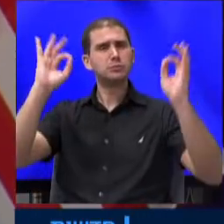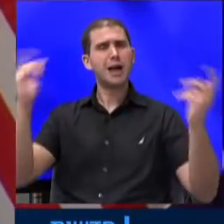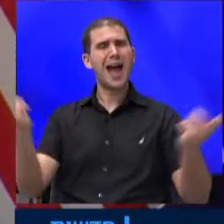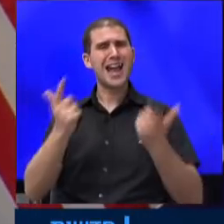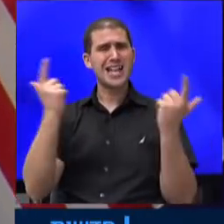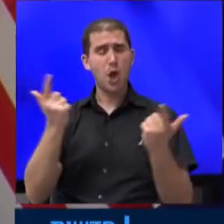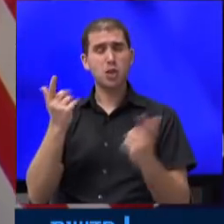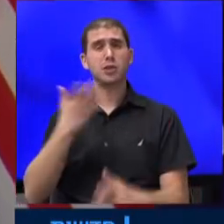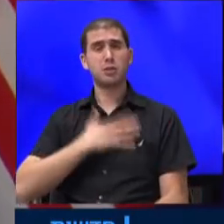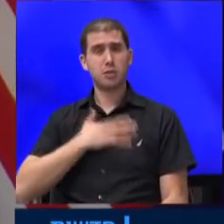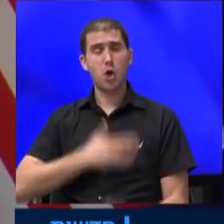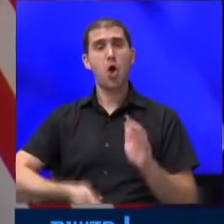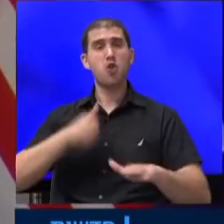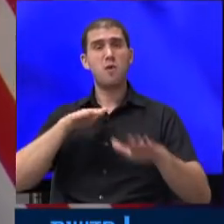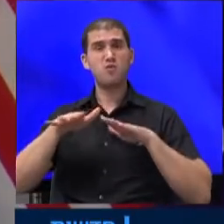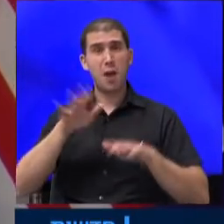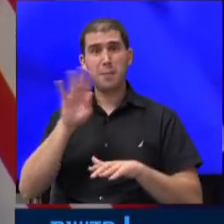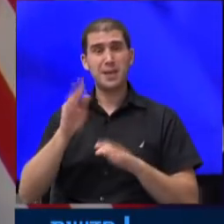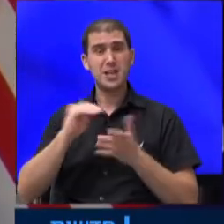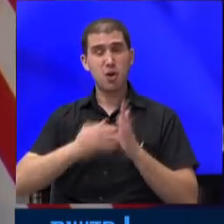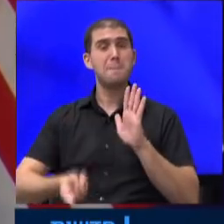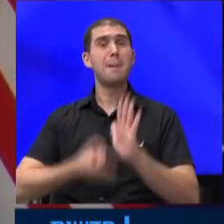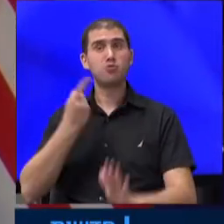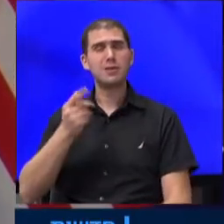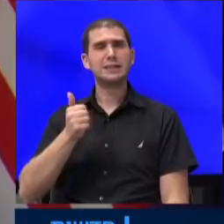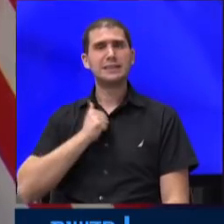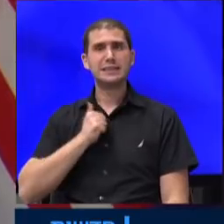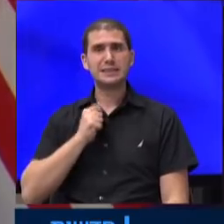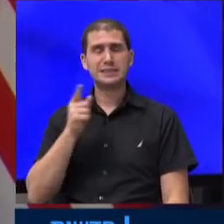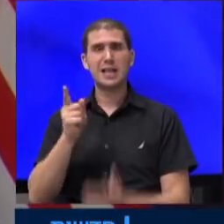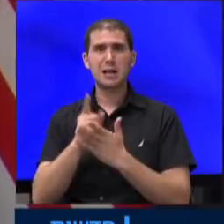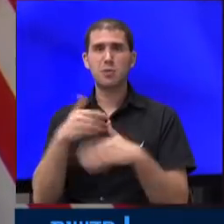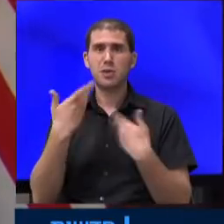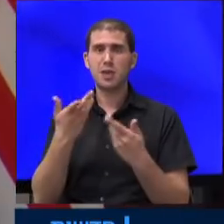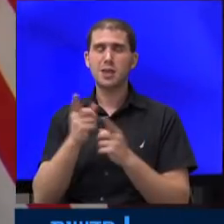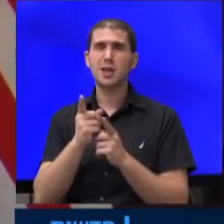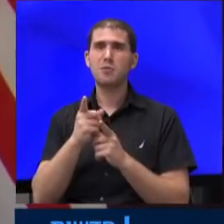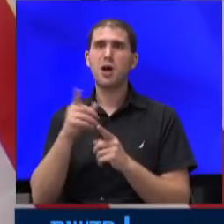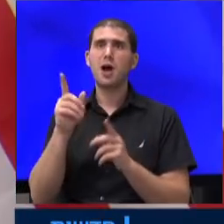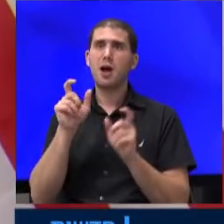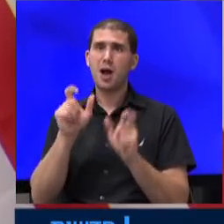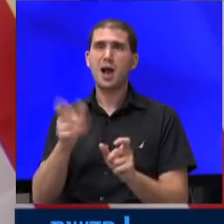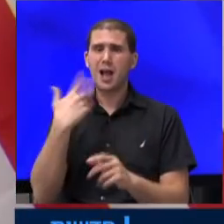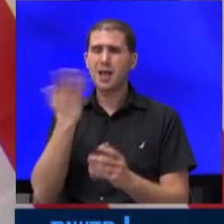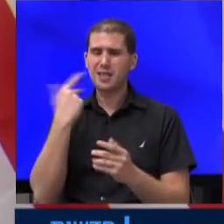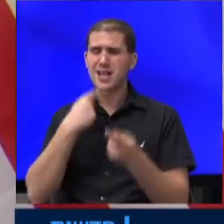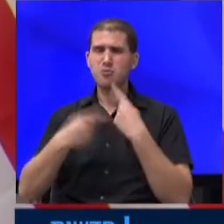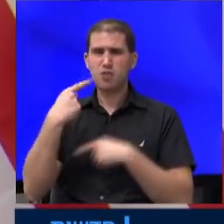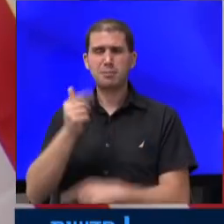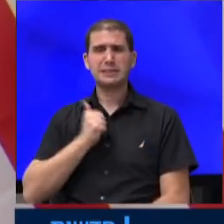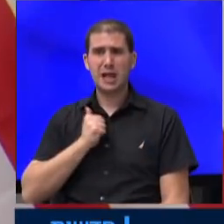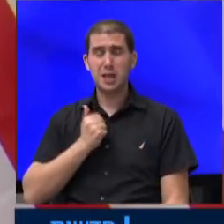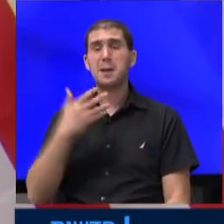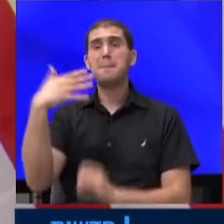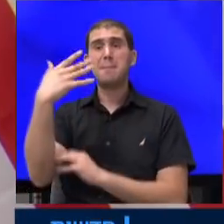אתמול בפעם הראשונה שצהל תקף משלוחי אמל"ח על אדמת סודאן עד לפני כמה שנים. בעצם מדינה שדרכה